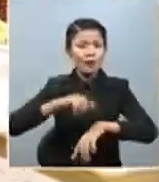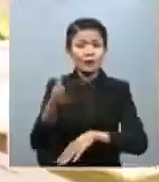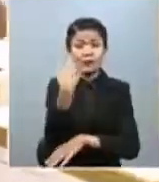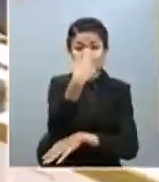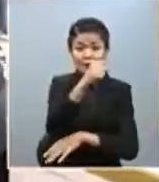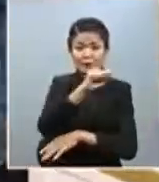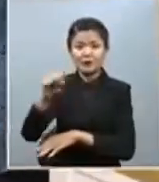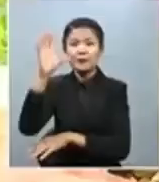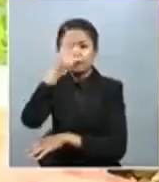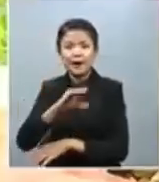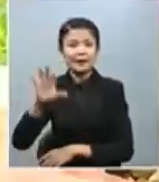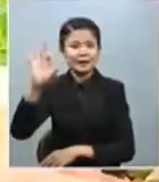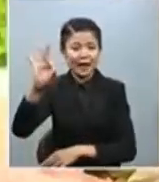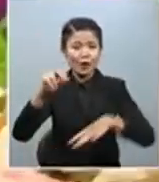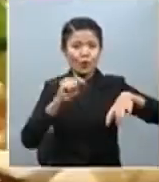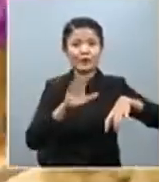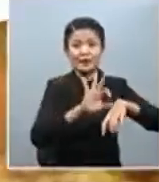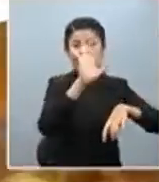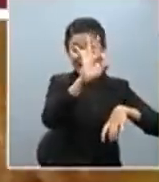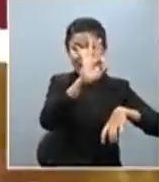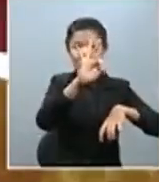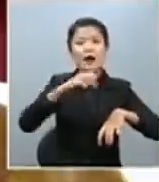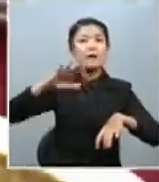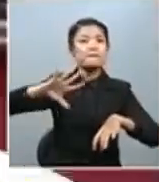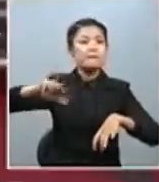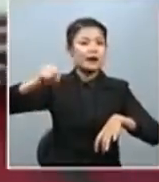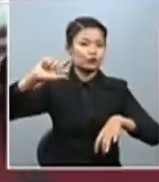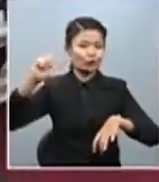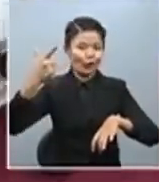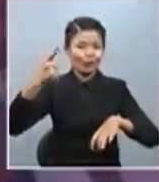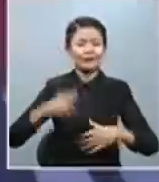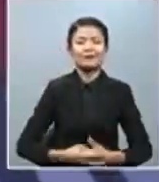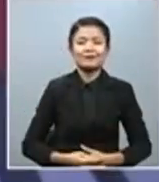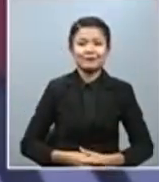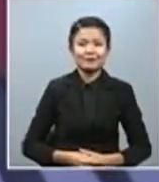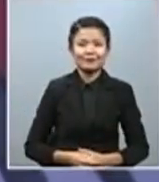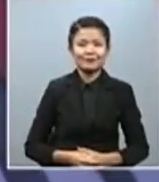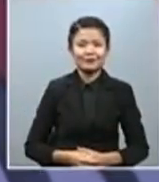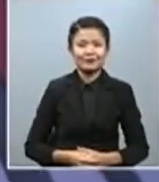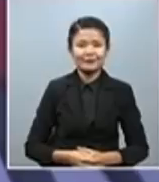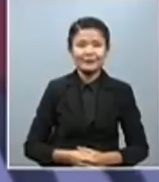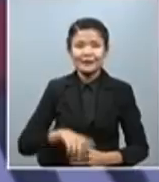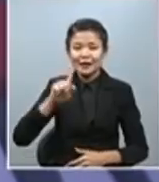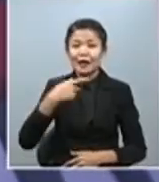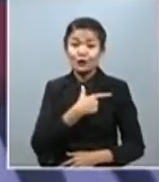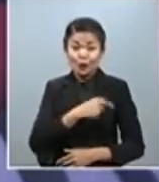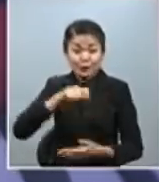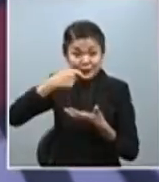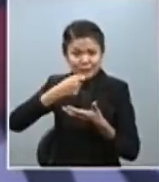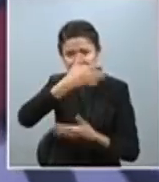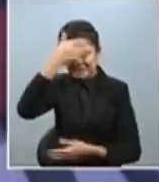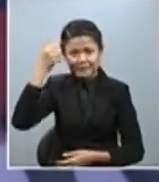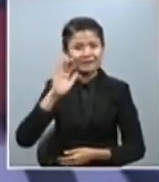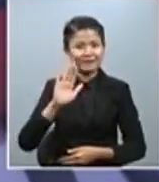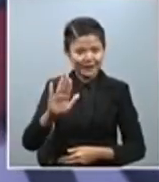21:00 นที่ฮ.9 อาคาร Impact Forum เมืองทองธานีค่ะ นักชิมทั้งหลายนะคะงานนี้ห้ามพลาดเลยจริง